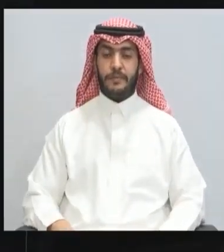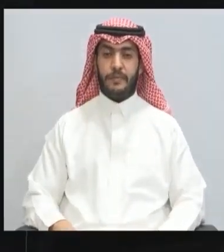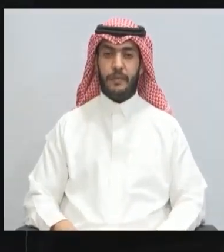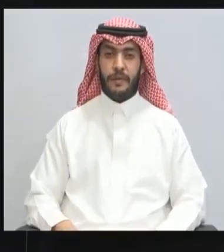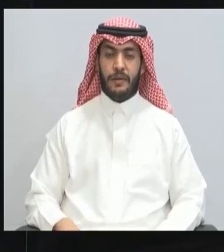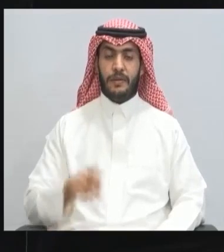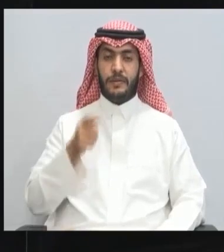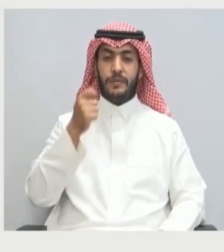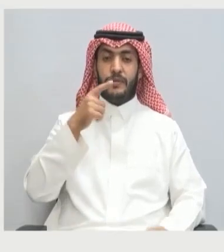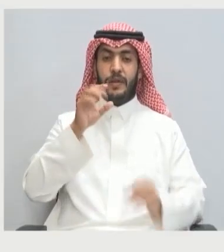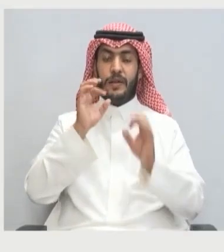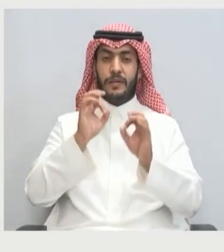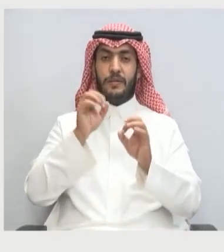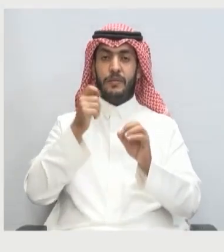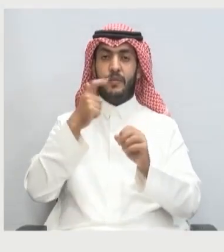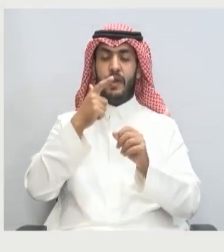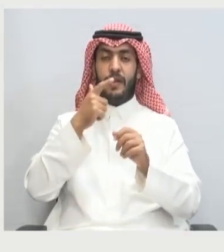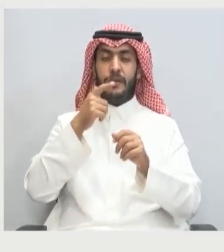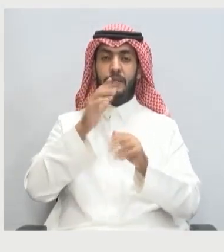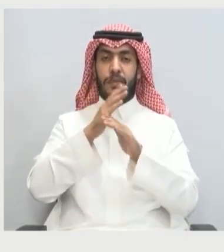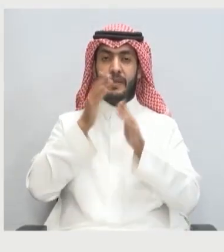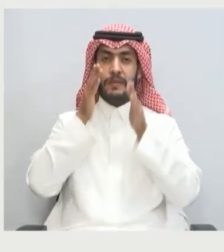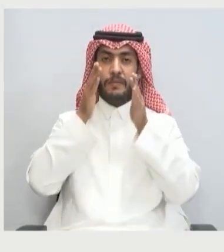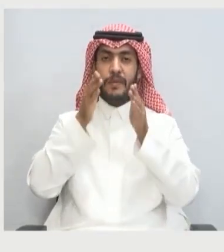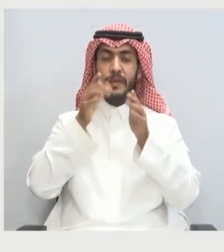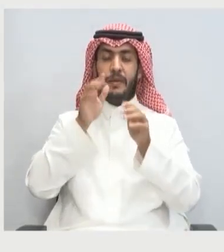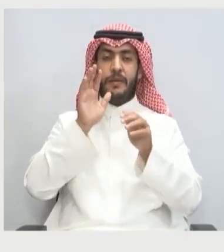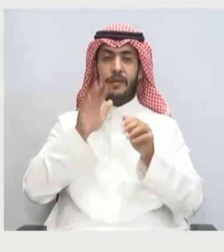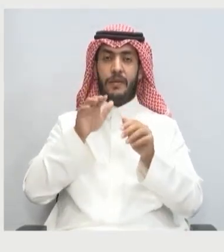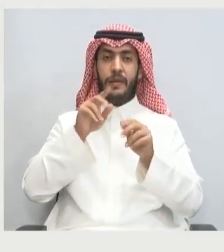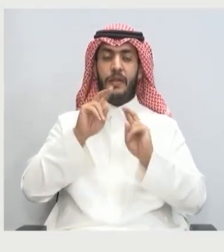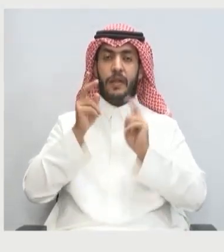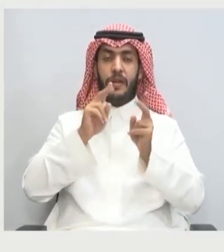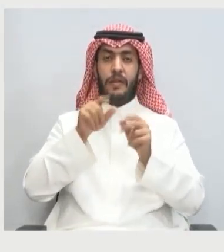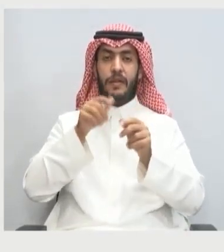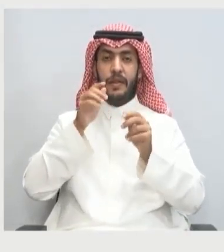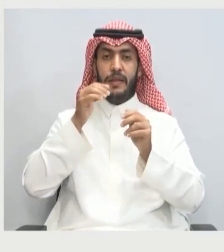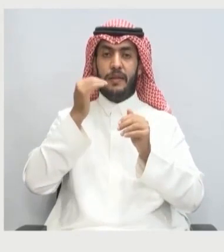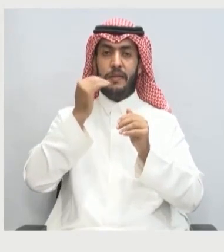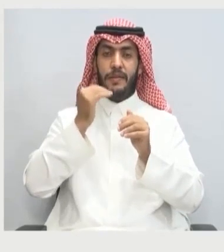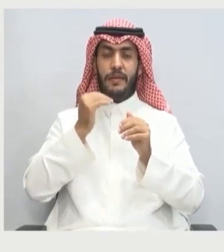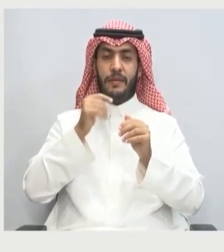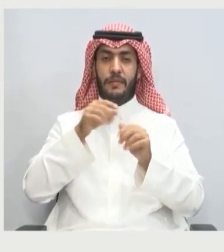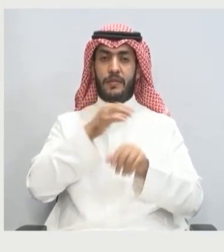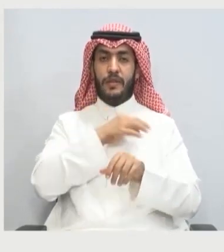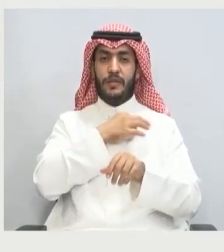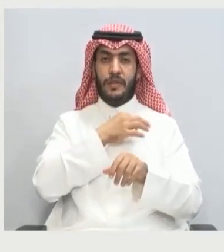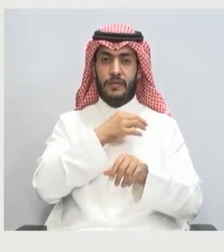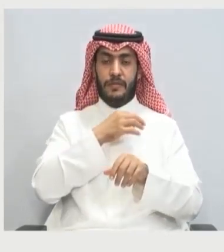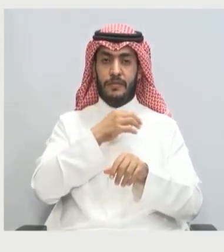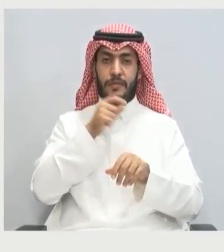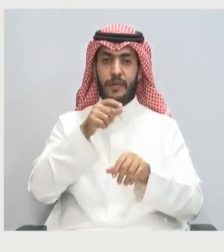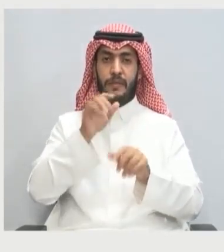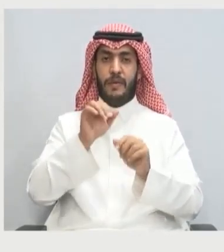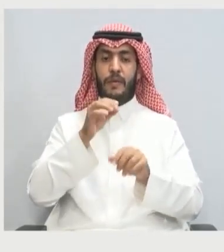بما ان السرعه اصلا ستحدد تجريبيا والتركيز سيكون ايضا التغير في التركيز سيكون تجريبيا اذا